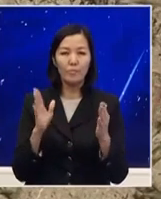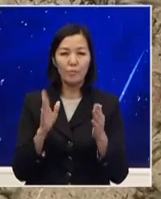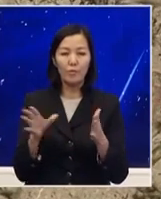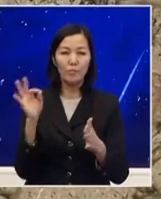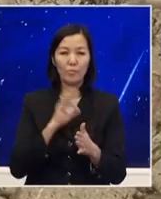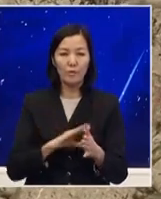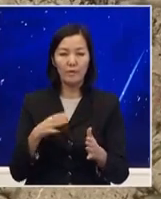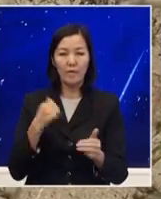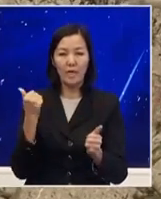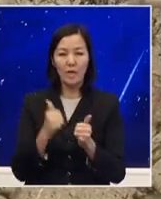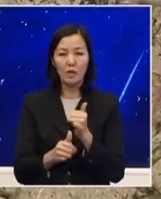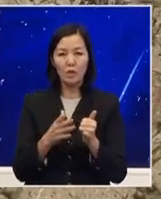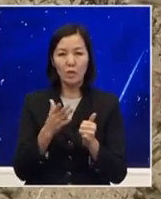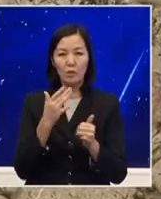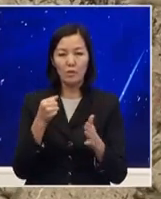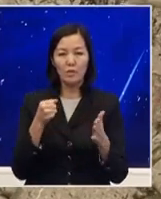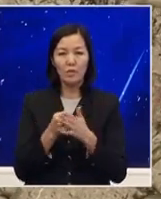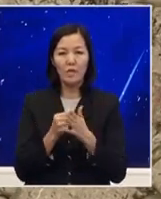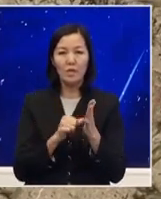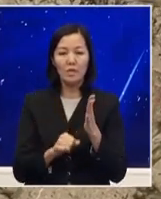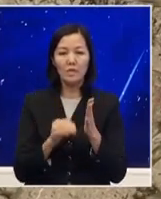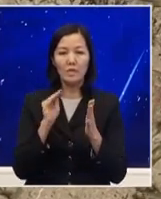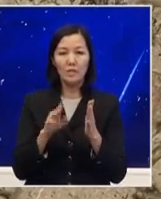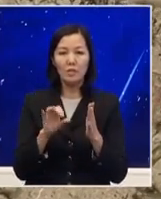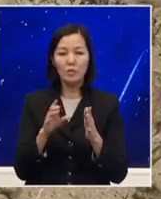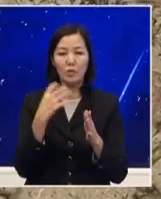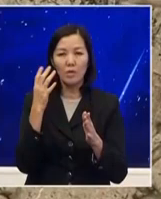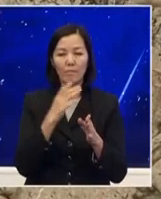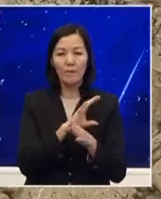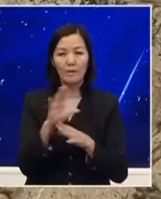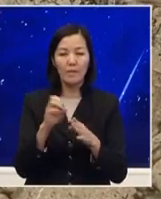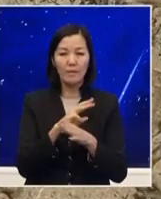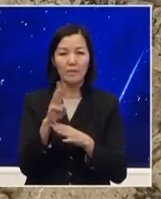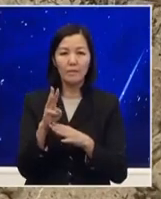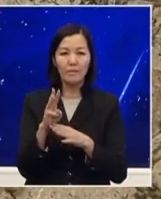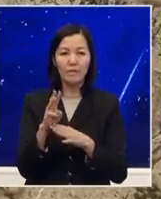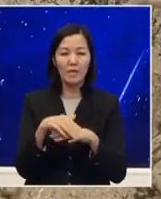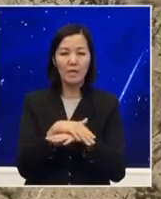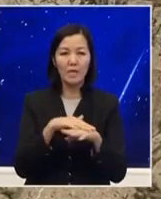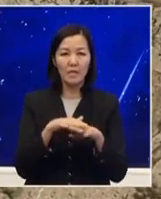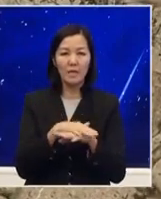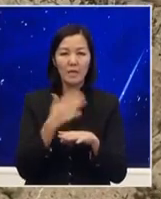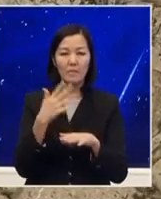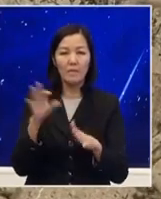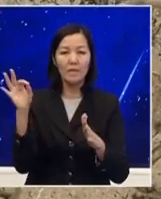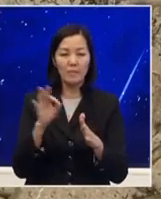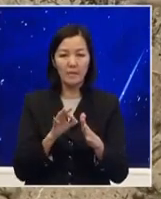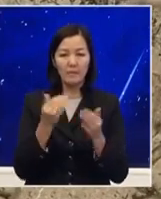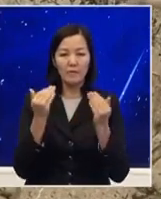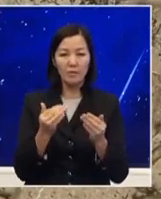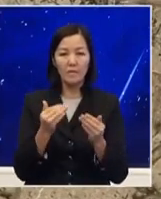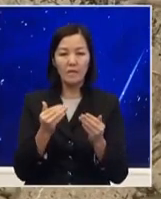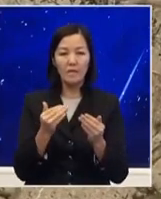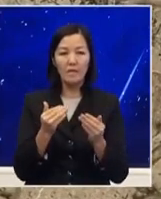ежегодно импортирует от 130 до 160 тысяч тонн яблок, а обеспеченность внутреннего рынка составляет только 50%. Как